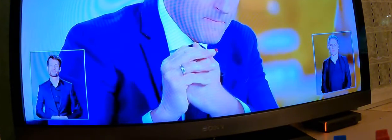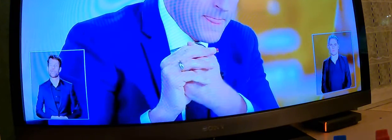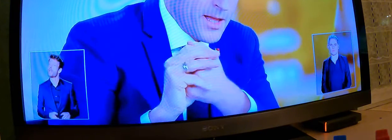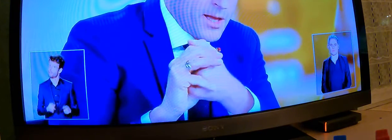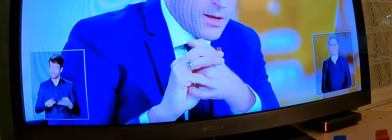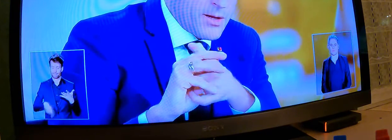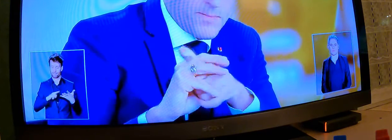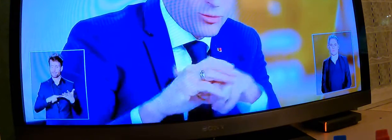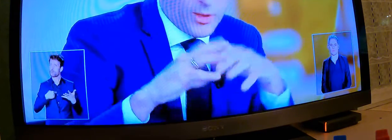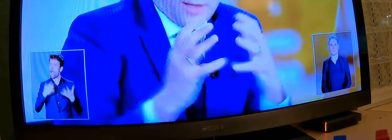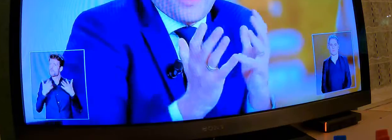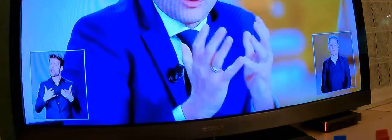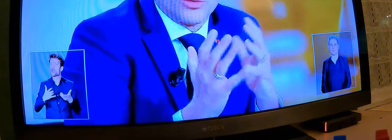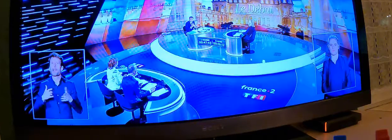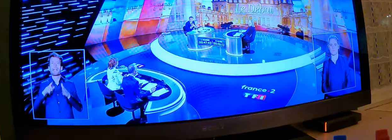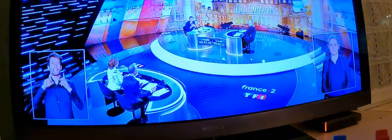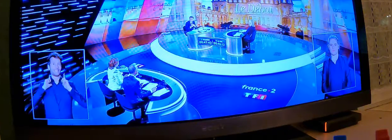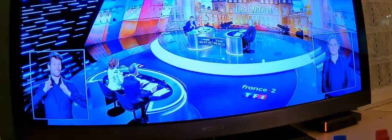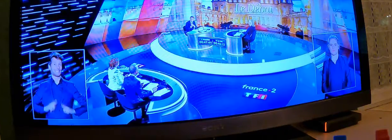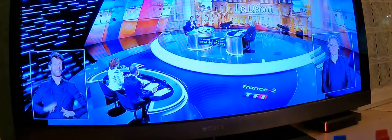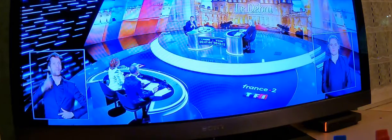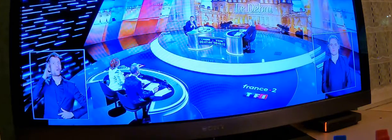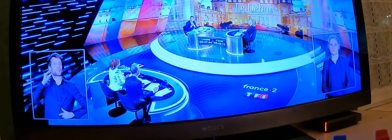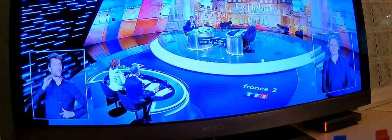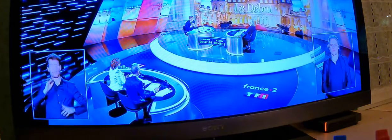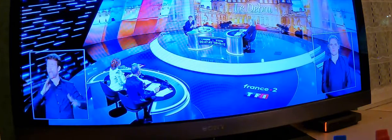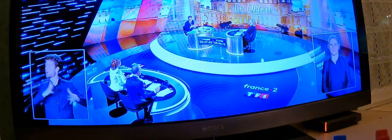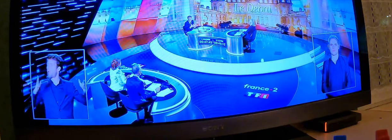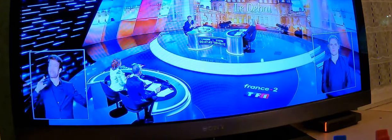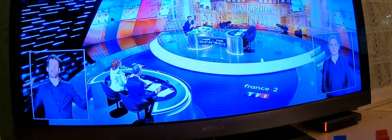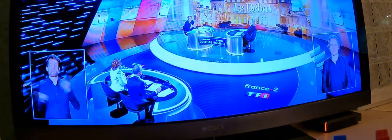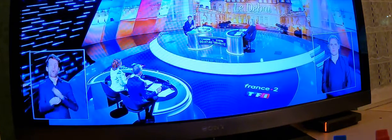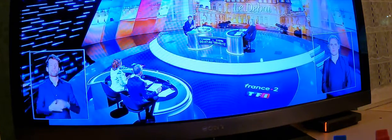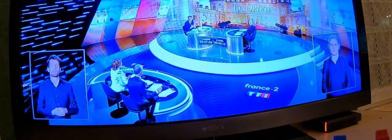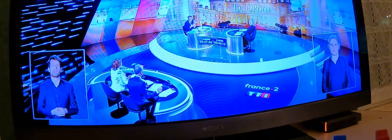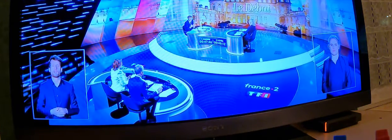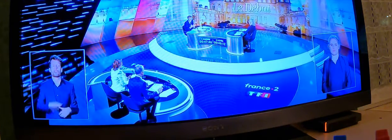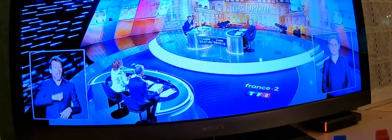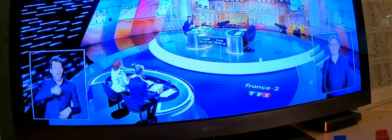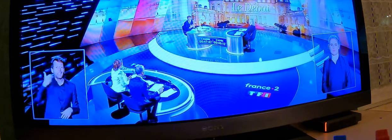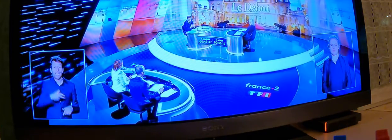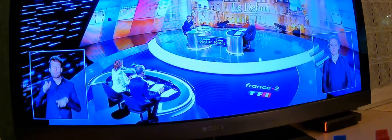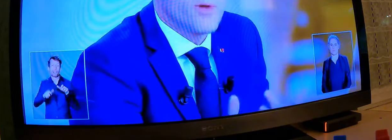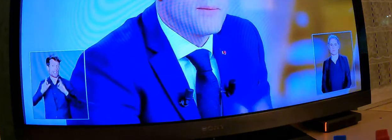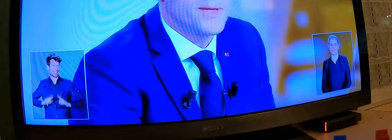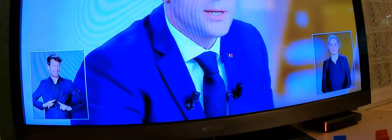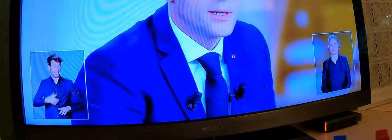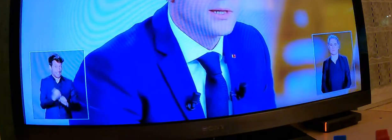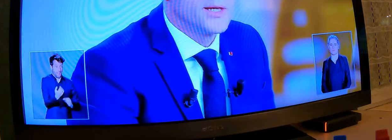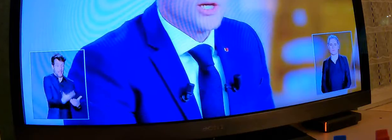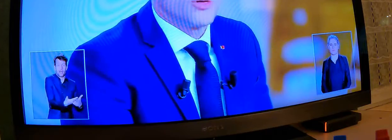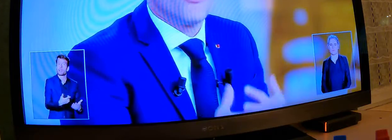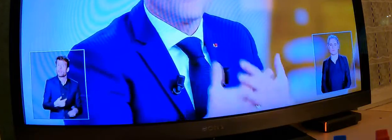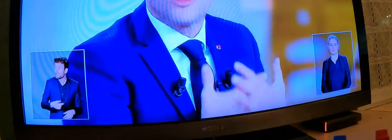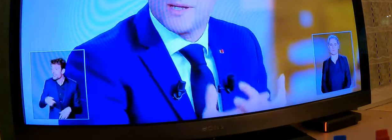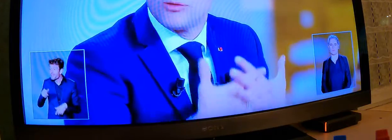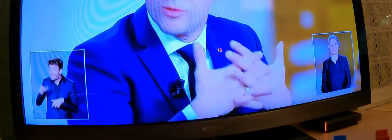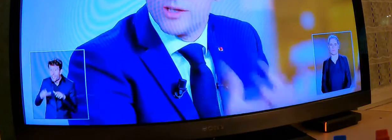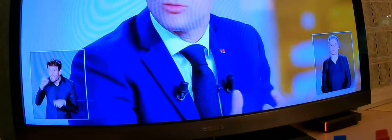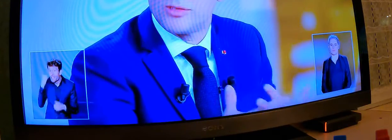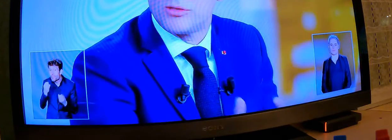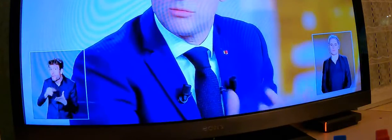professionnel, parce qu'il y a un tiers de nos lycéens qui sont au lycée professionnel, les stagiaires ne sont pas payés, ce qui est un scandale aujourd'hui, je veux pouvoir les payer. Je vais